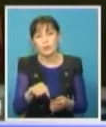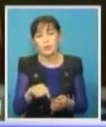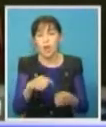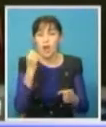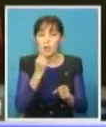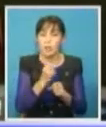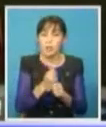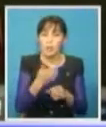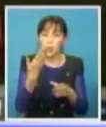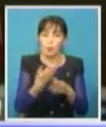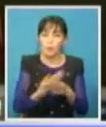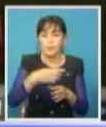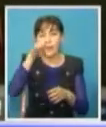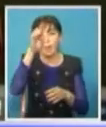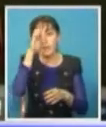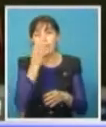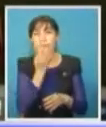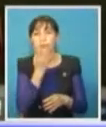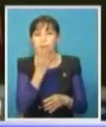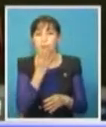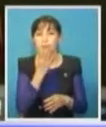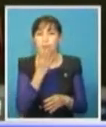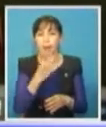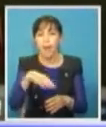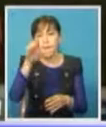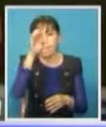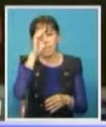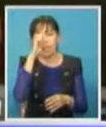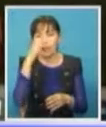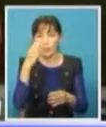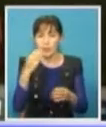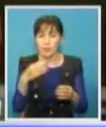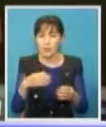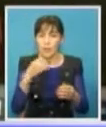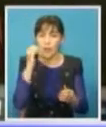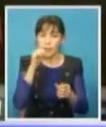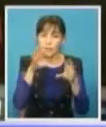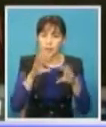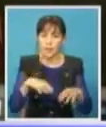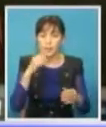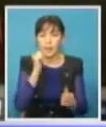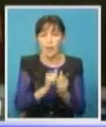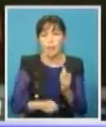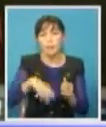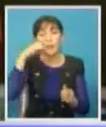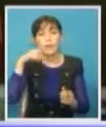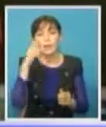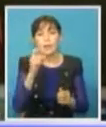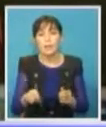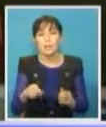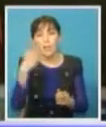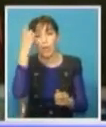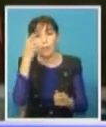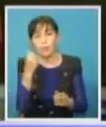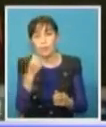жағдай жасаған мемлекеттің тілін, мемлекеттің рәмізін әрбір қазақстандық азамат оны білуге